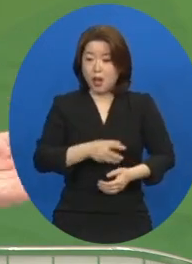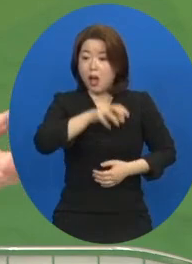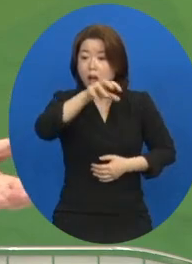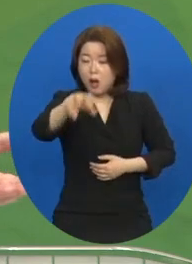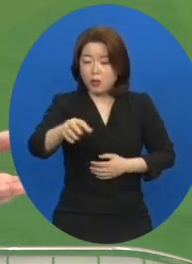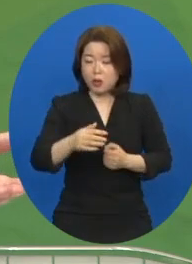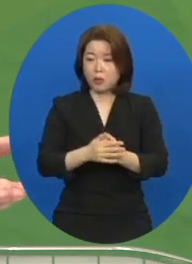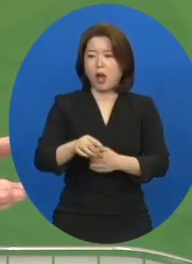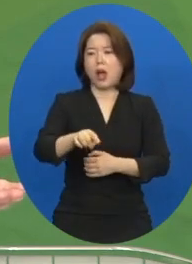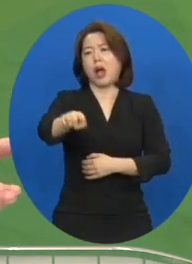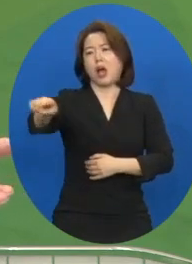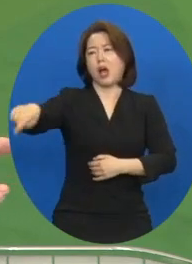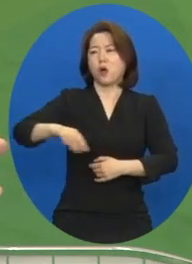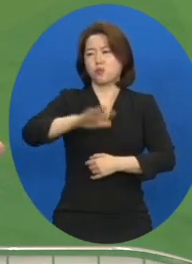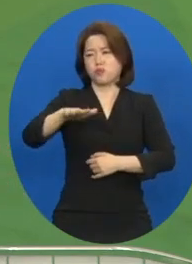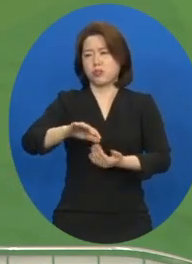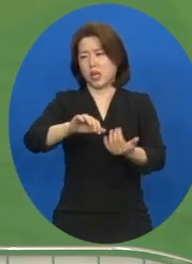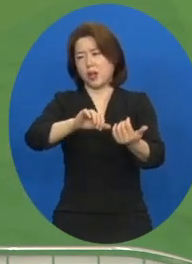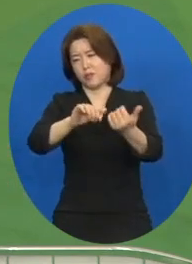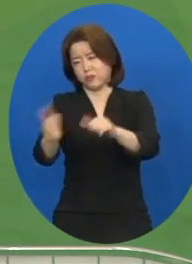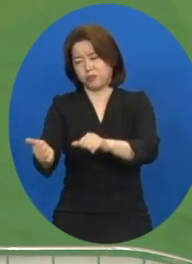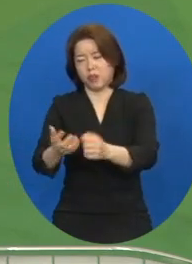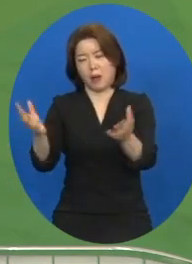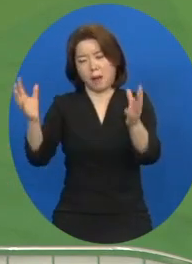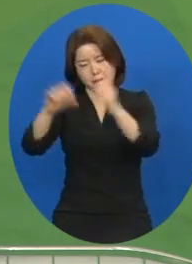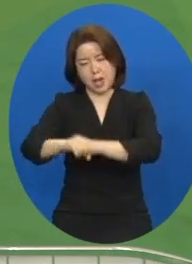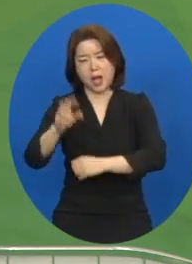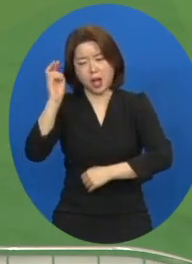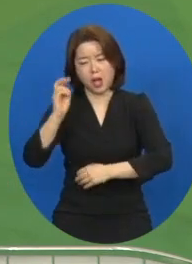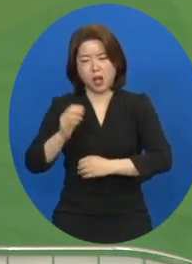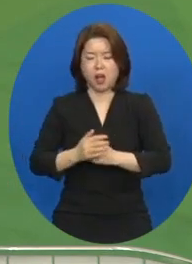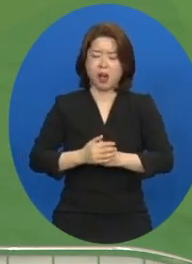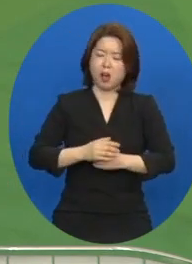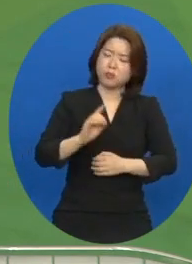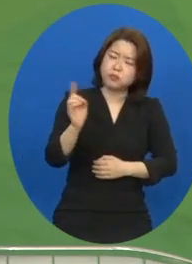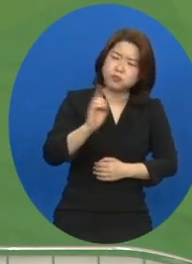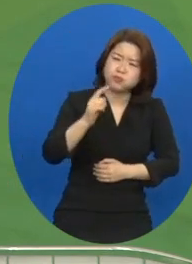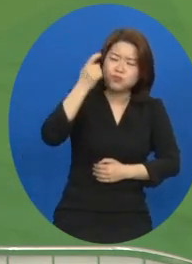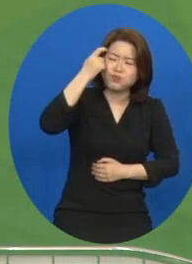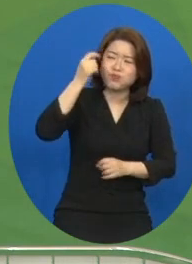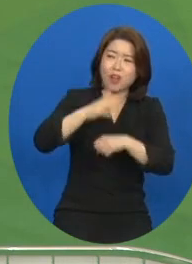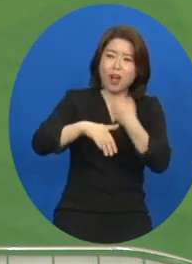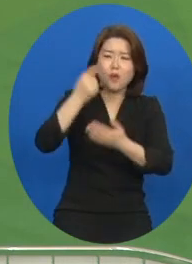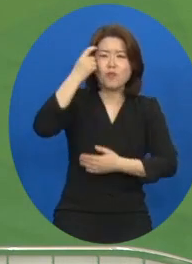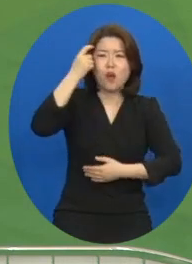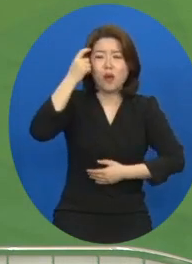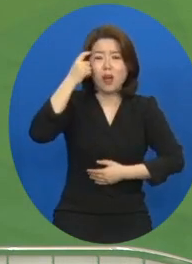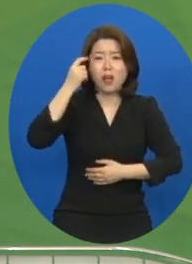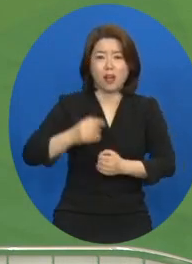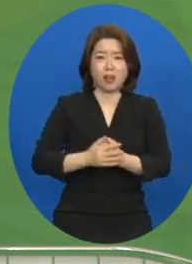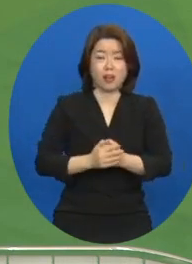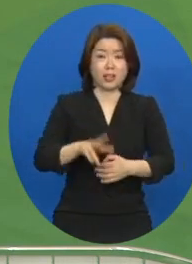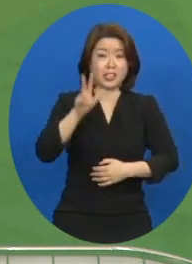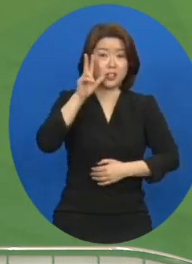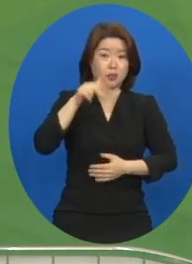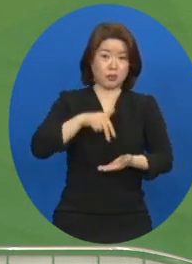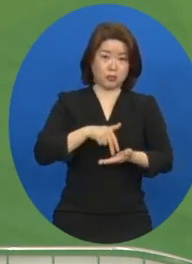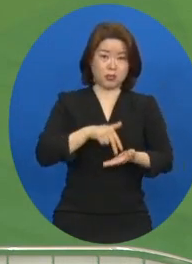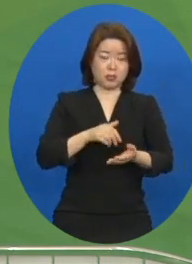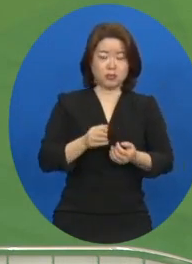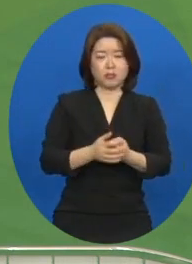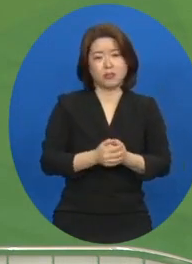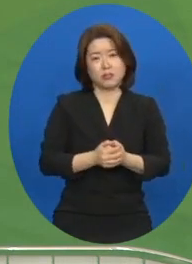다 전멸하겠구나. 도대체 하나님 왜 이렇게 하시는 겁니까? 여호수아로서는